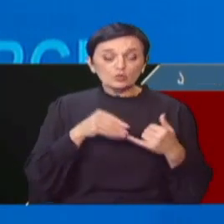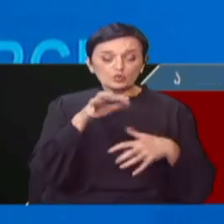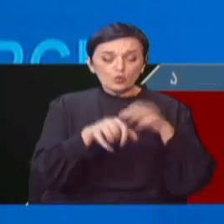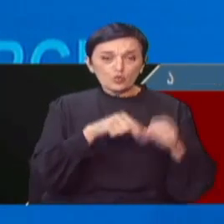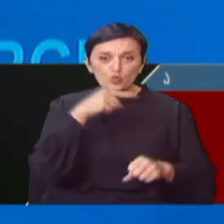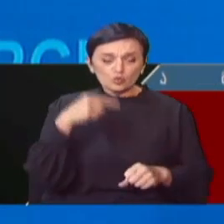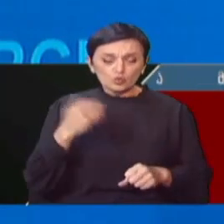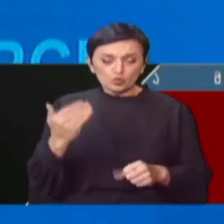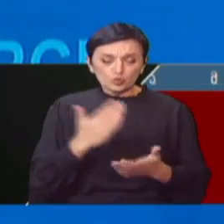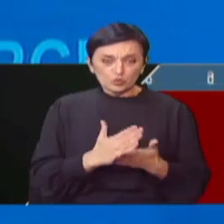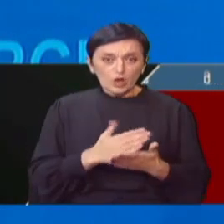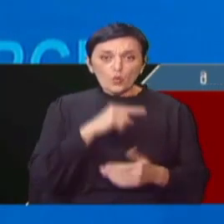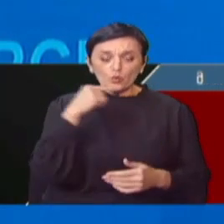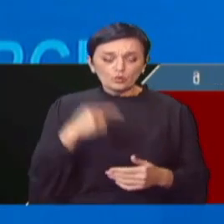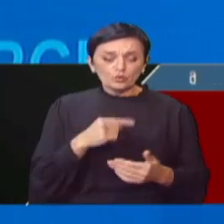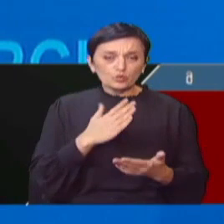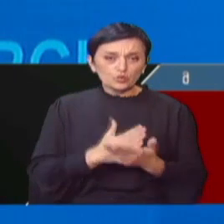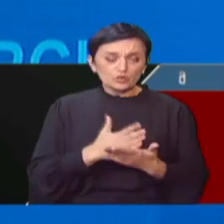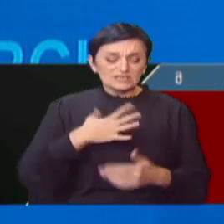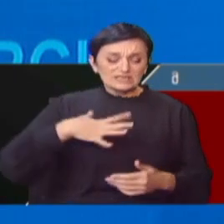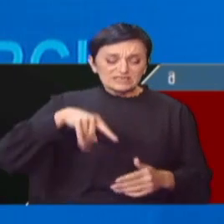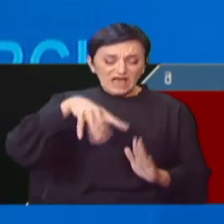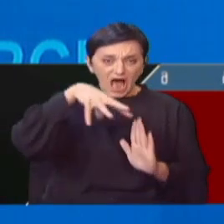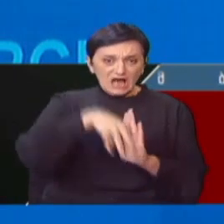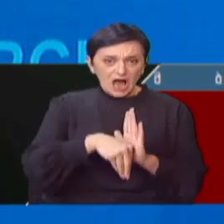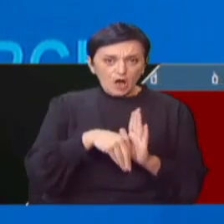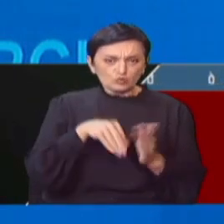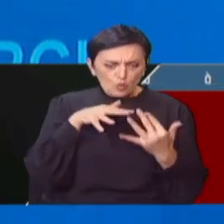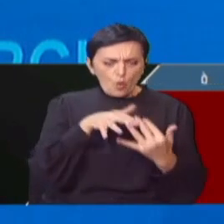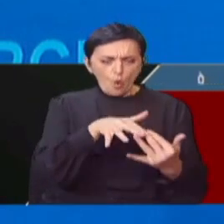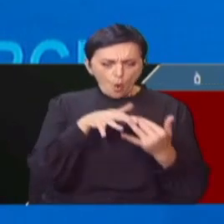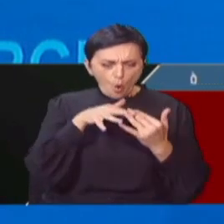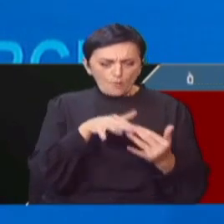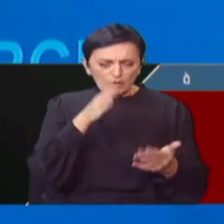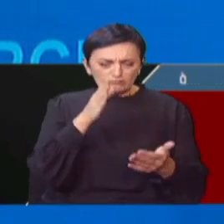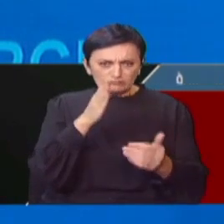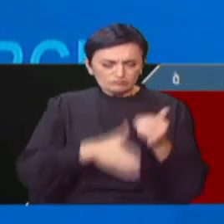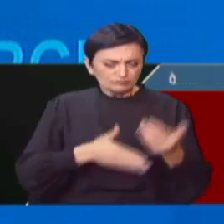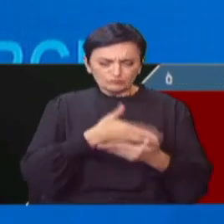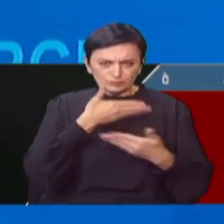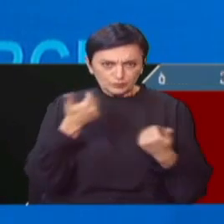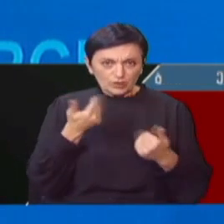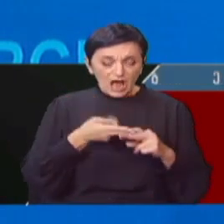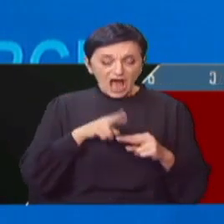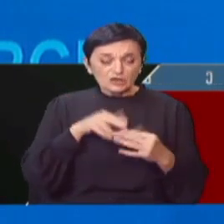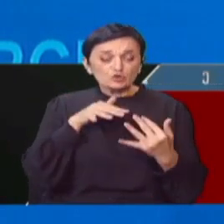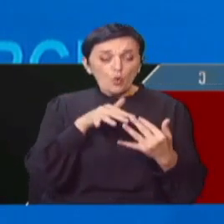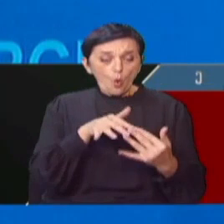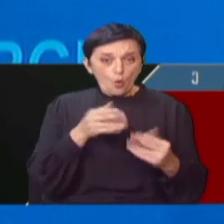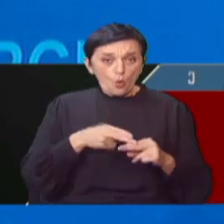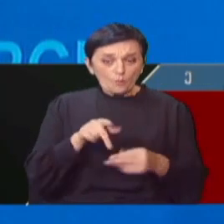აქვს რუსეთს, რუსეთს აქვს საქართველოში დაუსრულებელი ომი გაჩაღებული და ეს ომი იწირავს